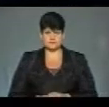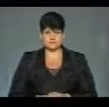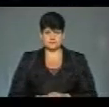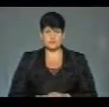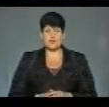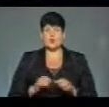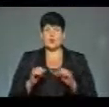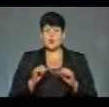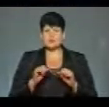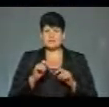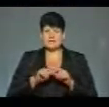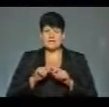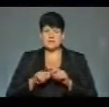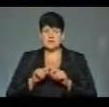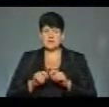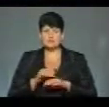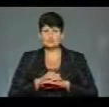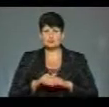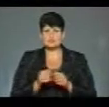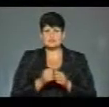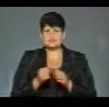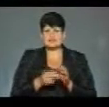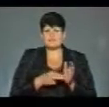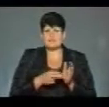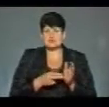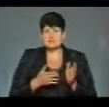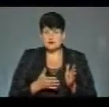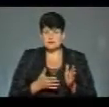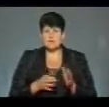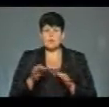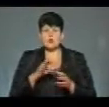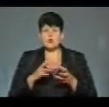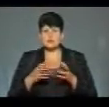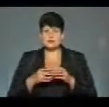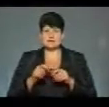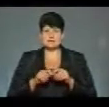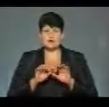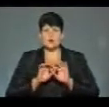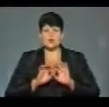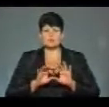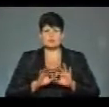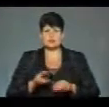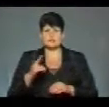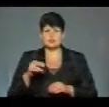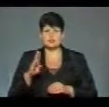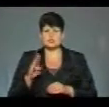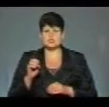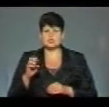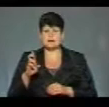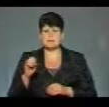Координатори доступно.ua перевіряють вулиці в районі залізничного вокзалу. Про результати інспекції розповідає Дмитро Щебетюк.